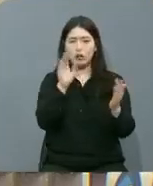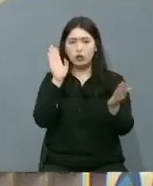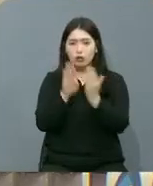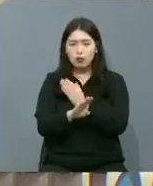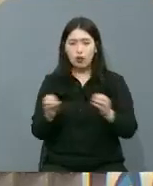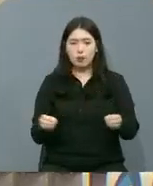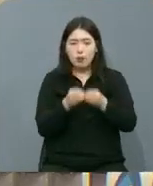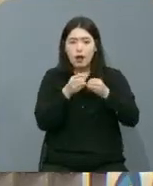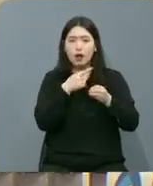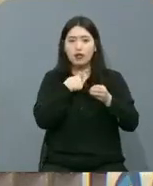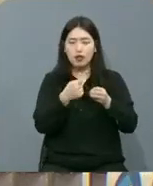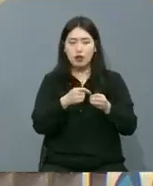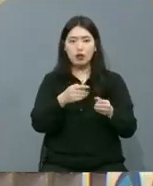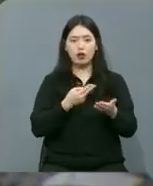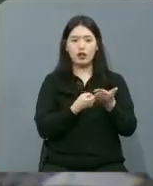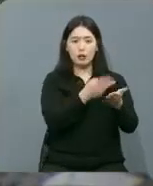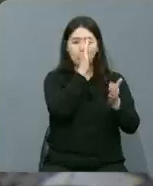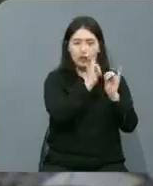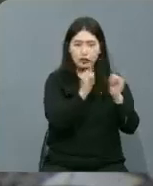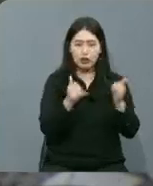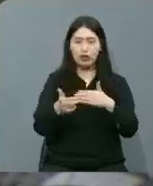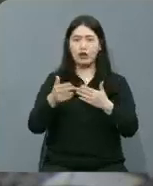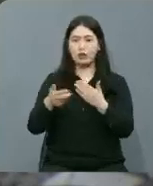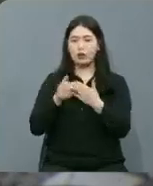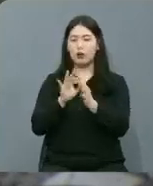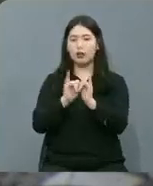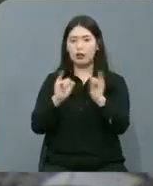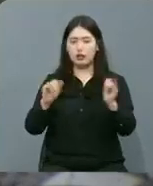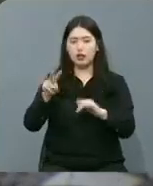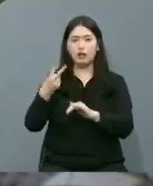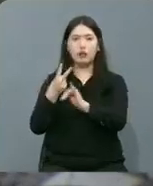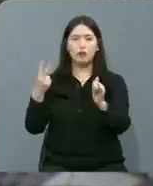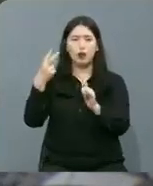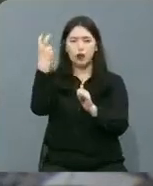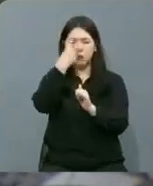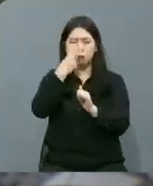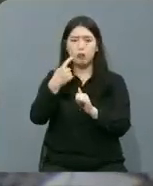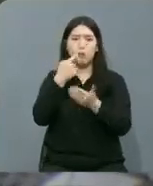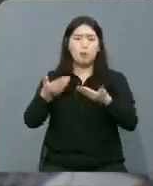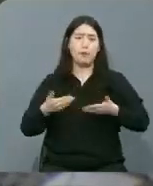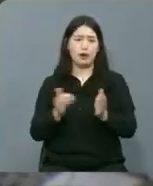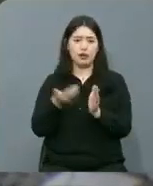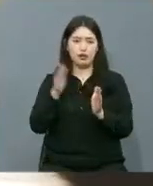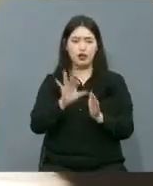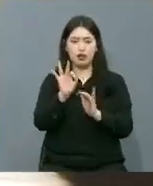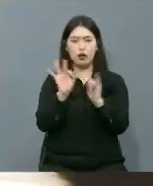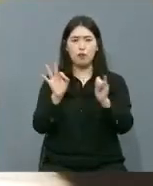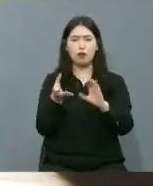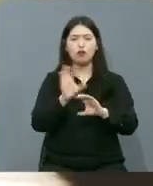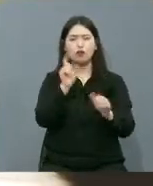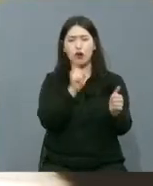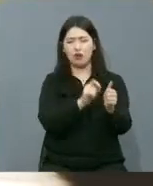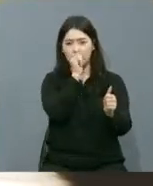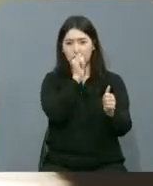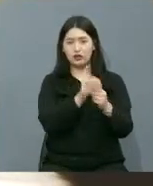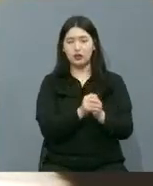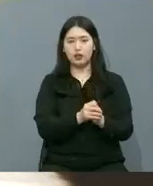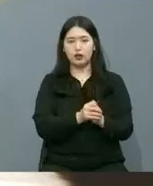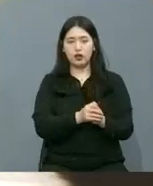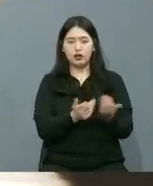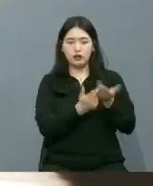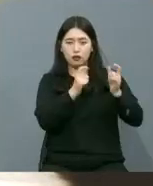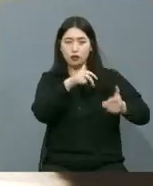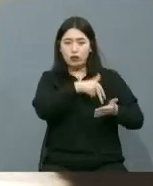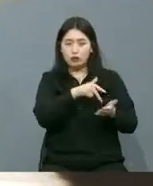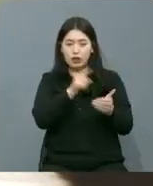동선이 겹친 입원 환자와 의료진 등 200여 명이 전수검사를 받았는데 10명이 추가 확진됐습니다. 방역당국은